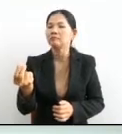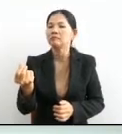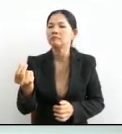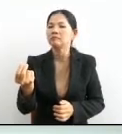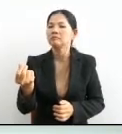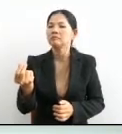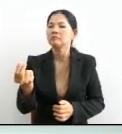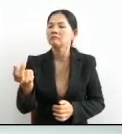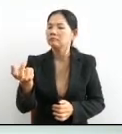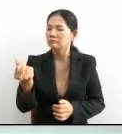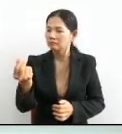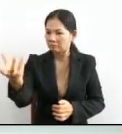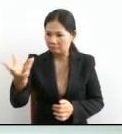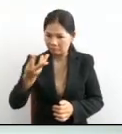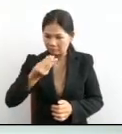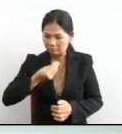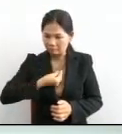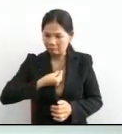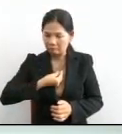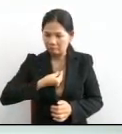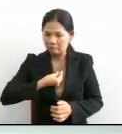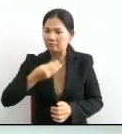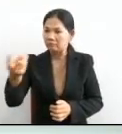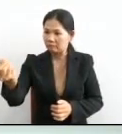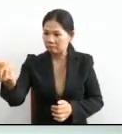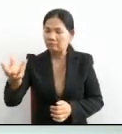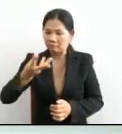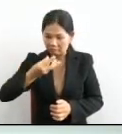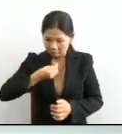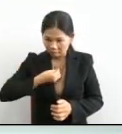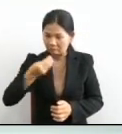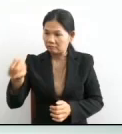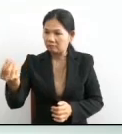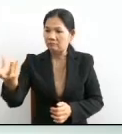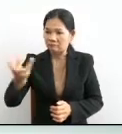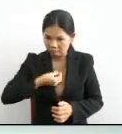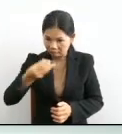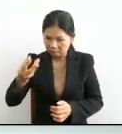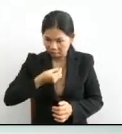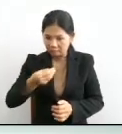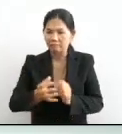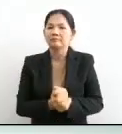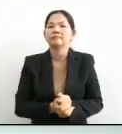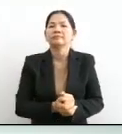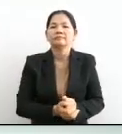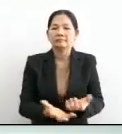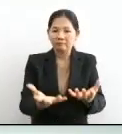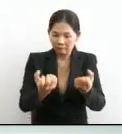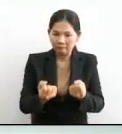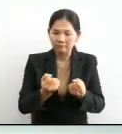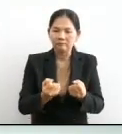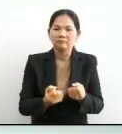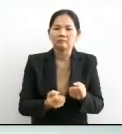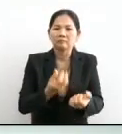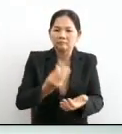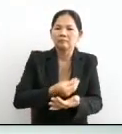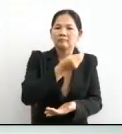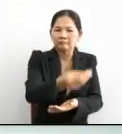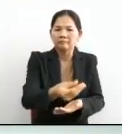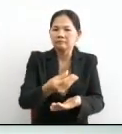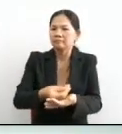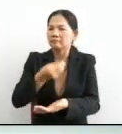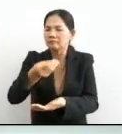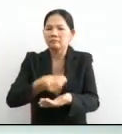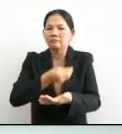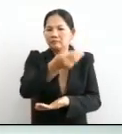ấy con chà cứ prạ chấm chấm nồi chà chấm cho bây giờ dân trời ca tình chà nôm chấm này mà hô